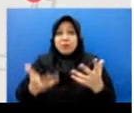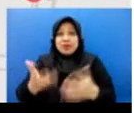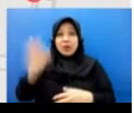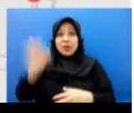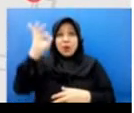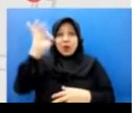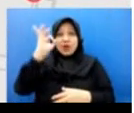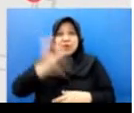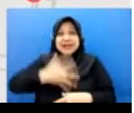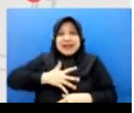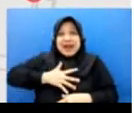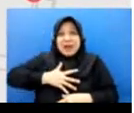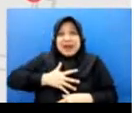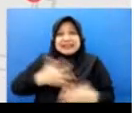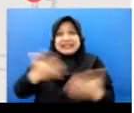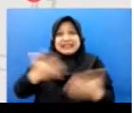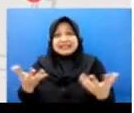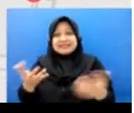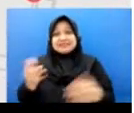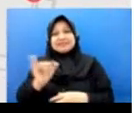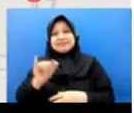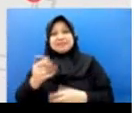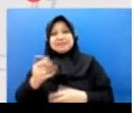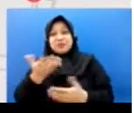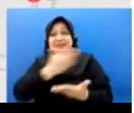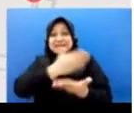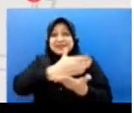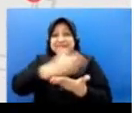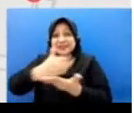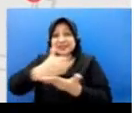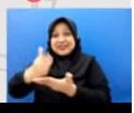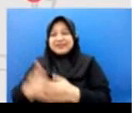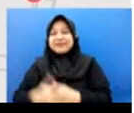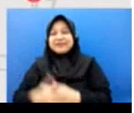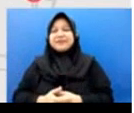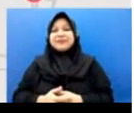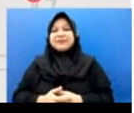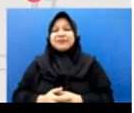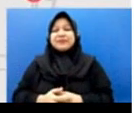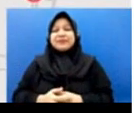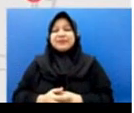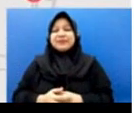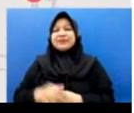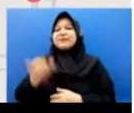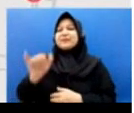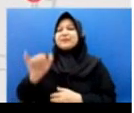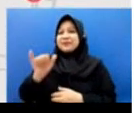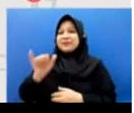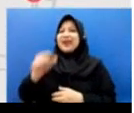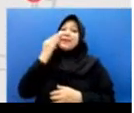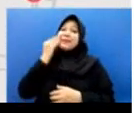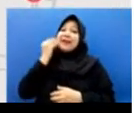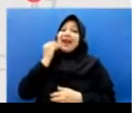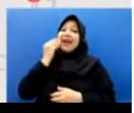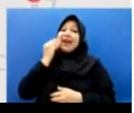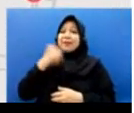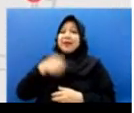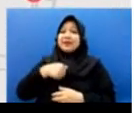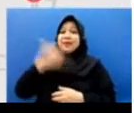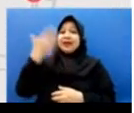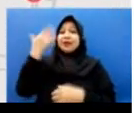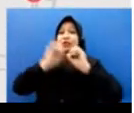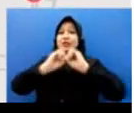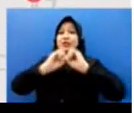bagaimana? Ya, ini pengalaman menurut saya ketika melakukan sosialisasi digital learning di sekolah.